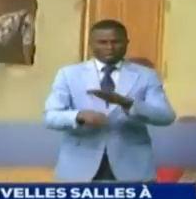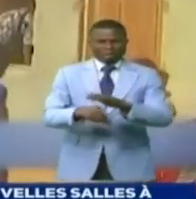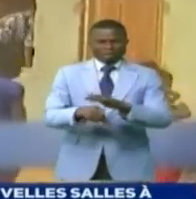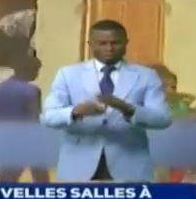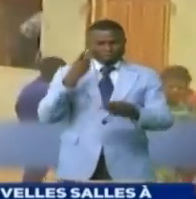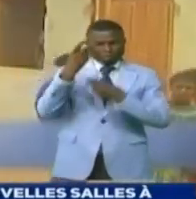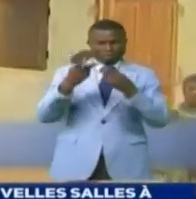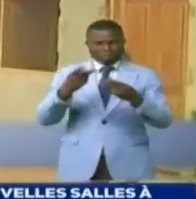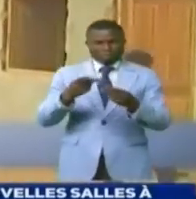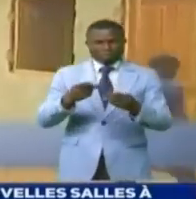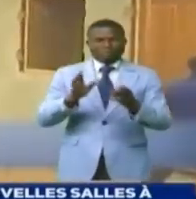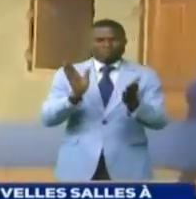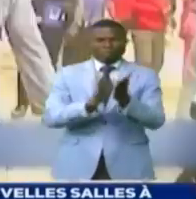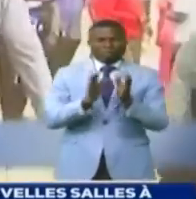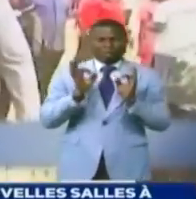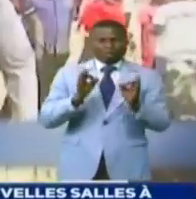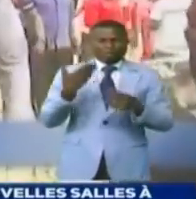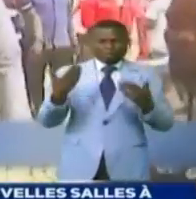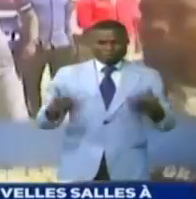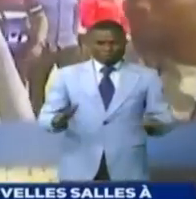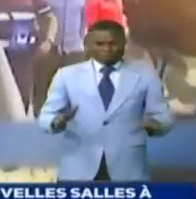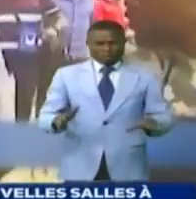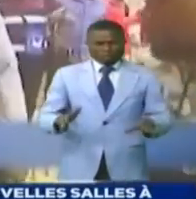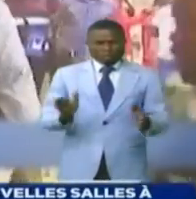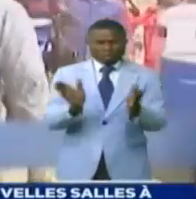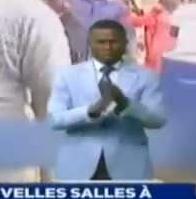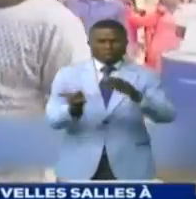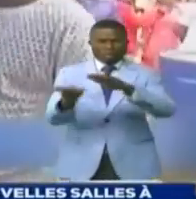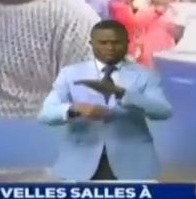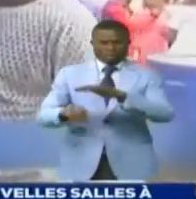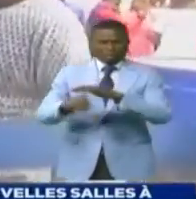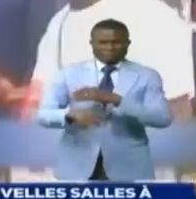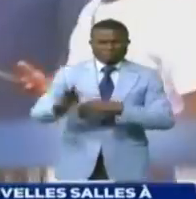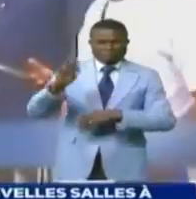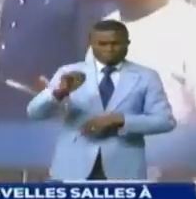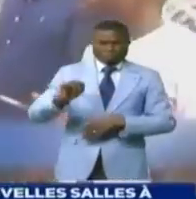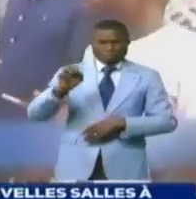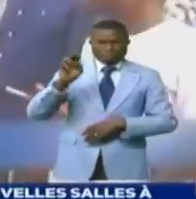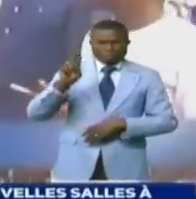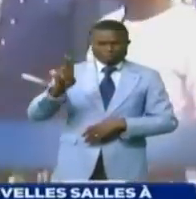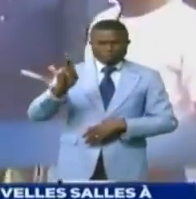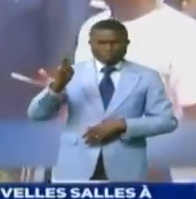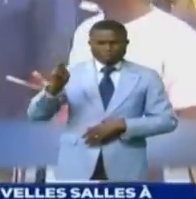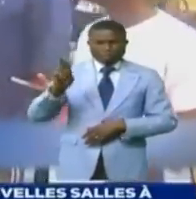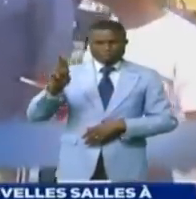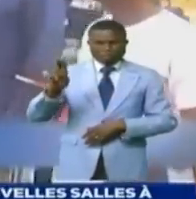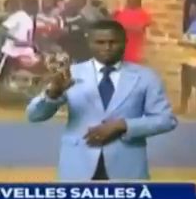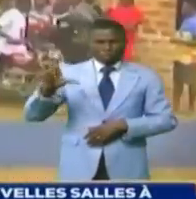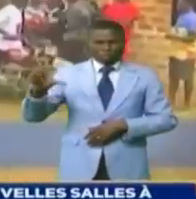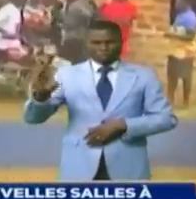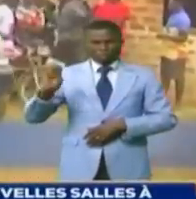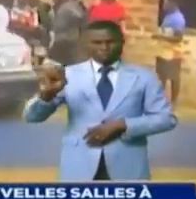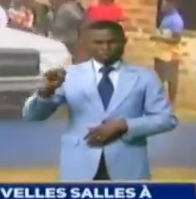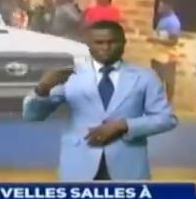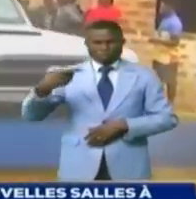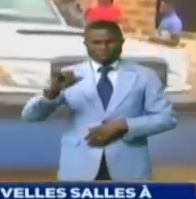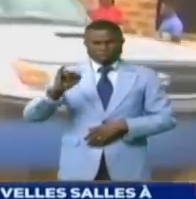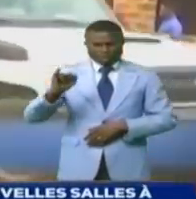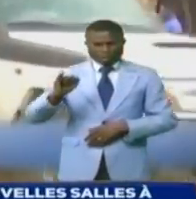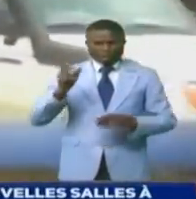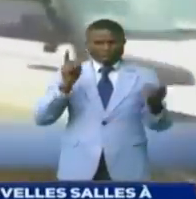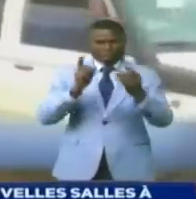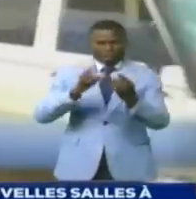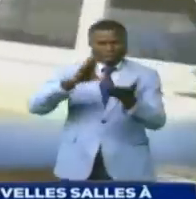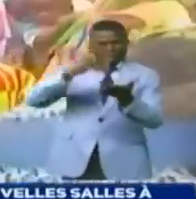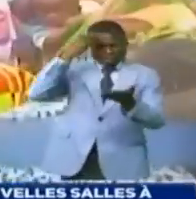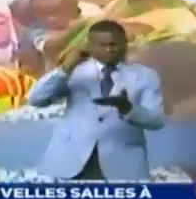la visite des nouvelles infrastructures de l'école primaire Makungulengi, Guilhem Panzou est allé rencontrer les élèves d'une